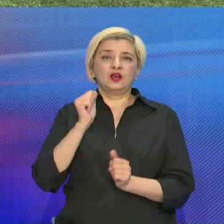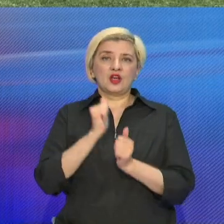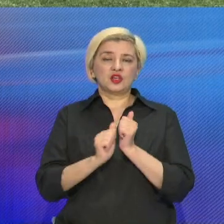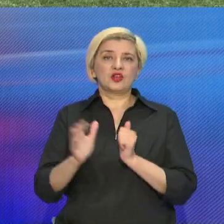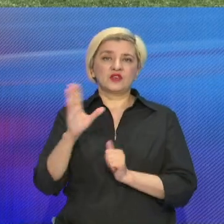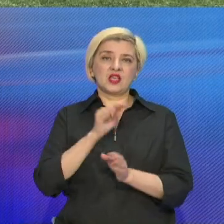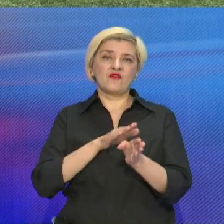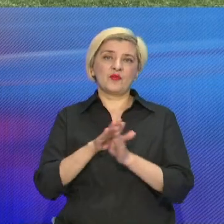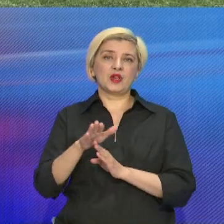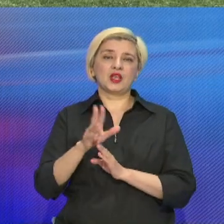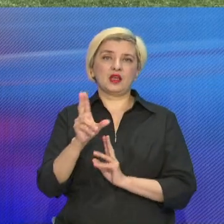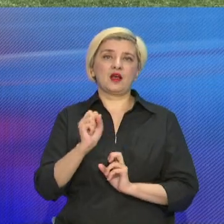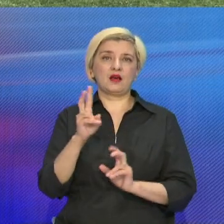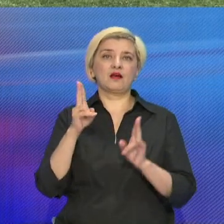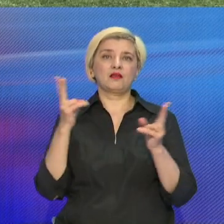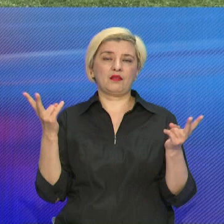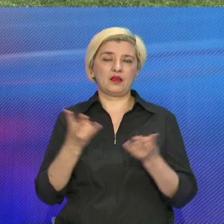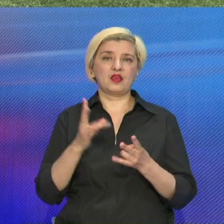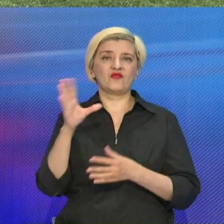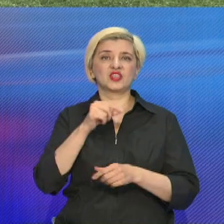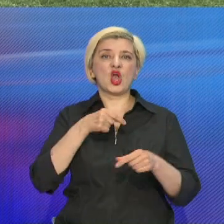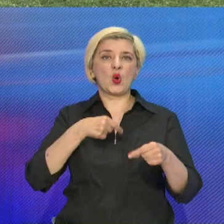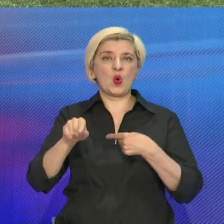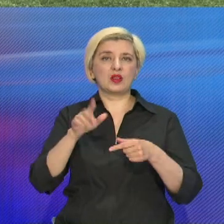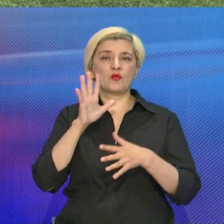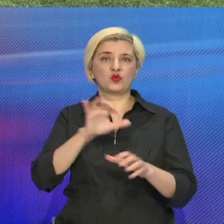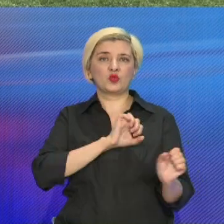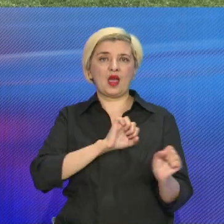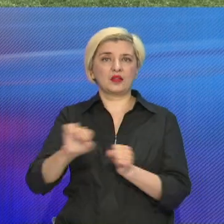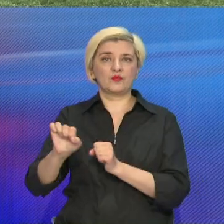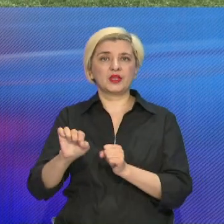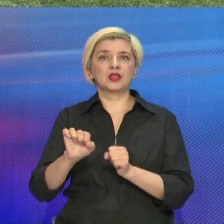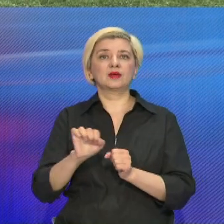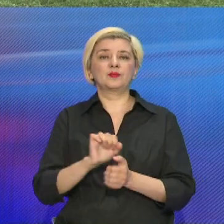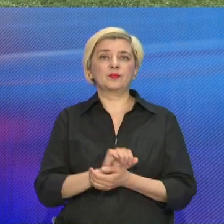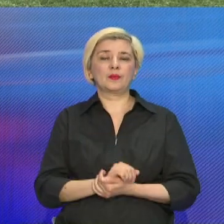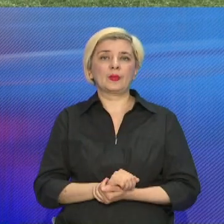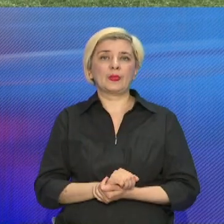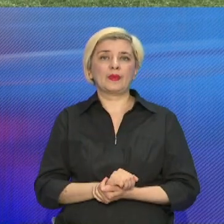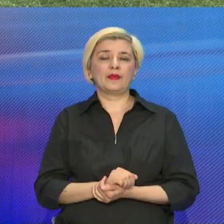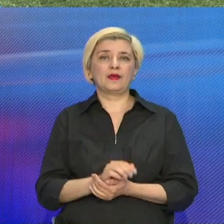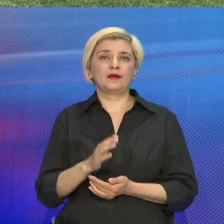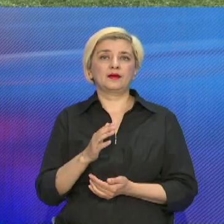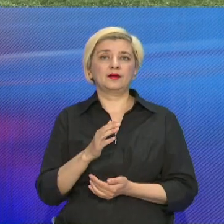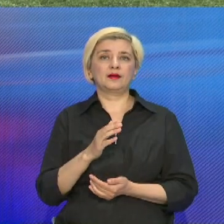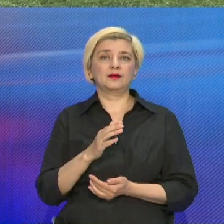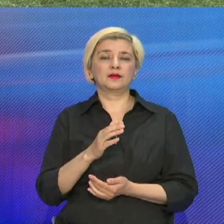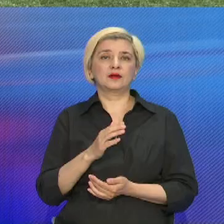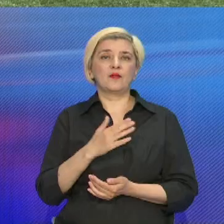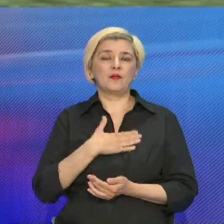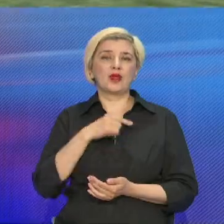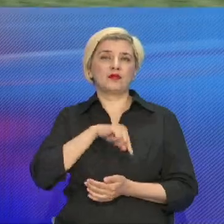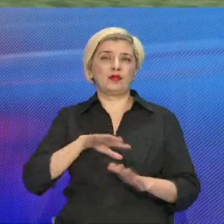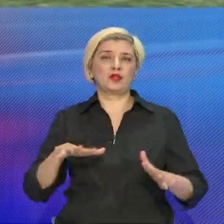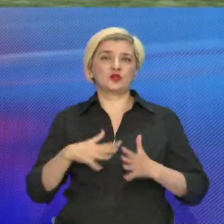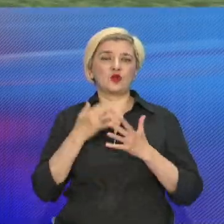выполнят все как надо, все голы будут отбиты, забиты, но мы настроены